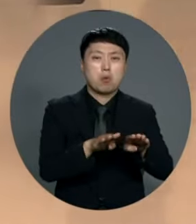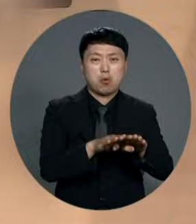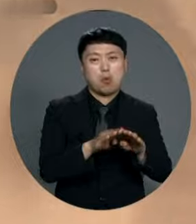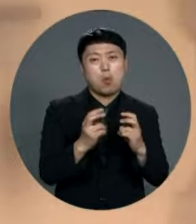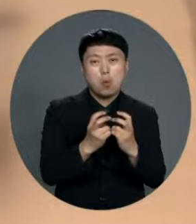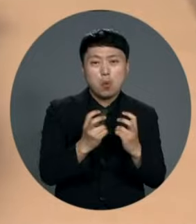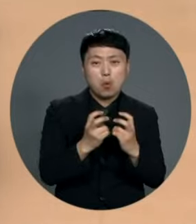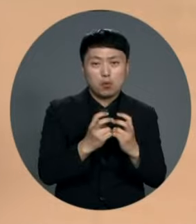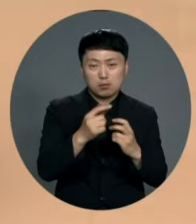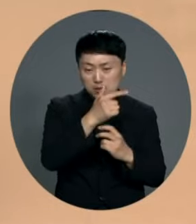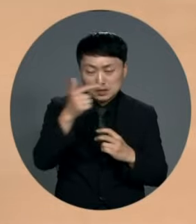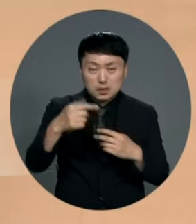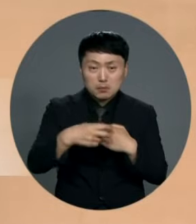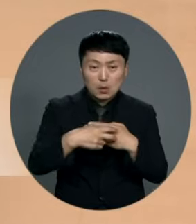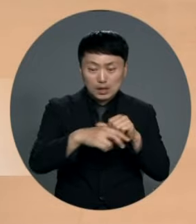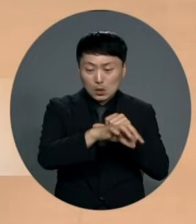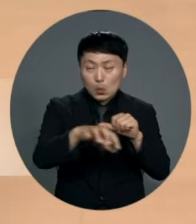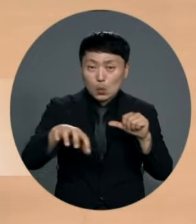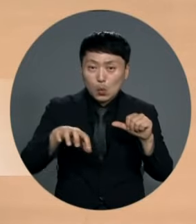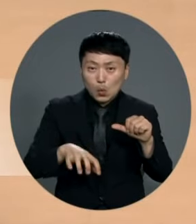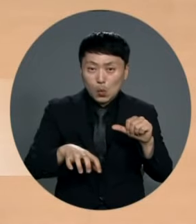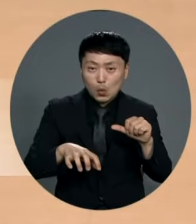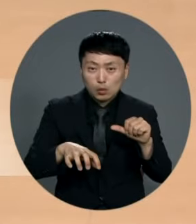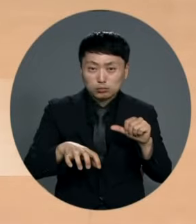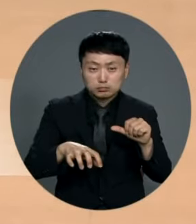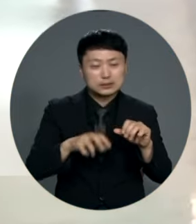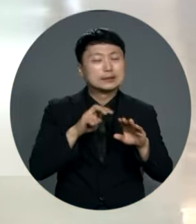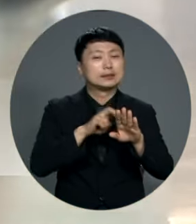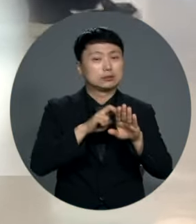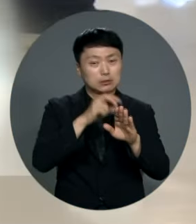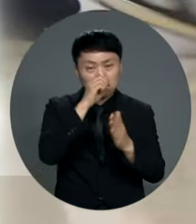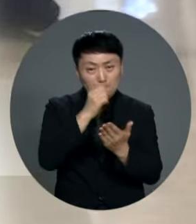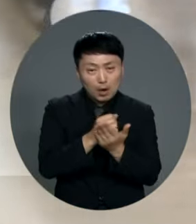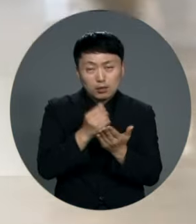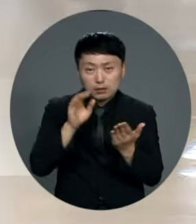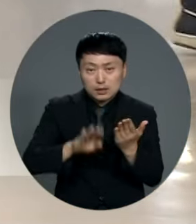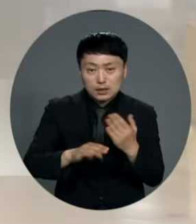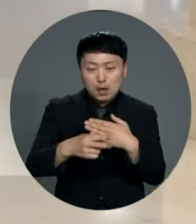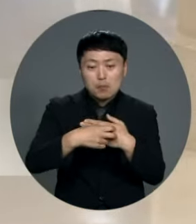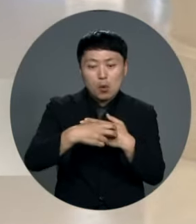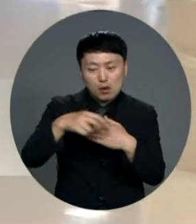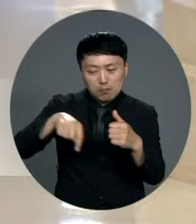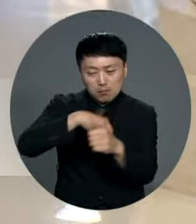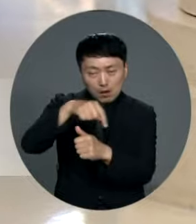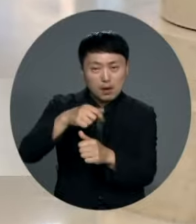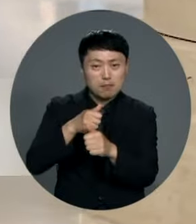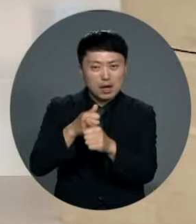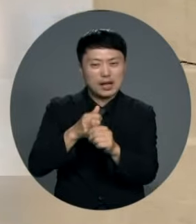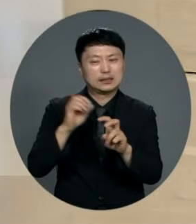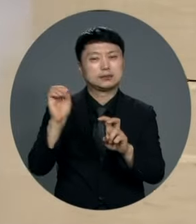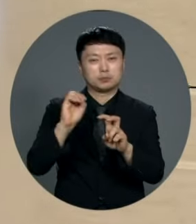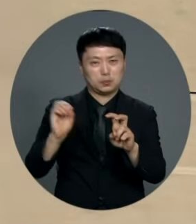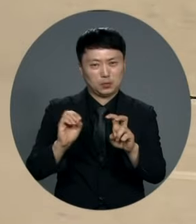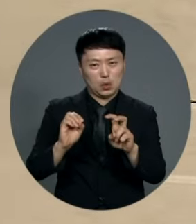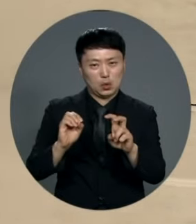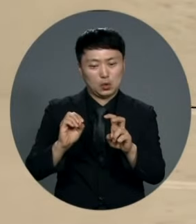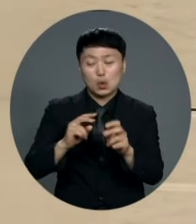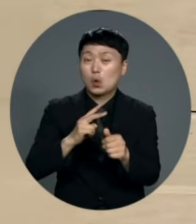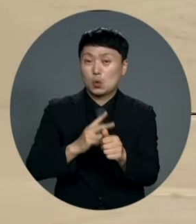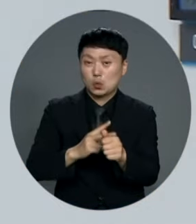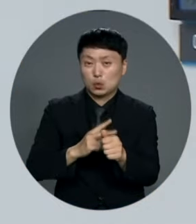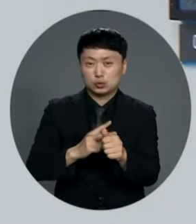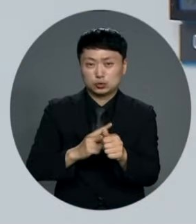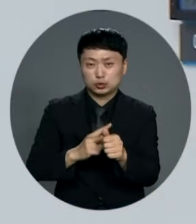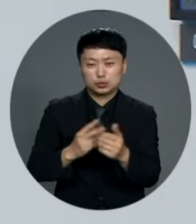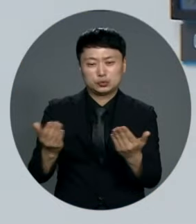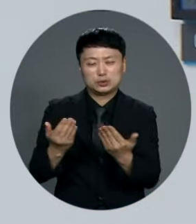대구의 상급 종합병원 5곳 모두 정상 진료한다고 했지만 병원에 따라 최대 20% 안팎의 교수들이